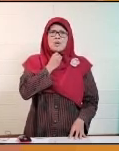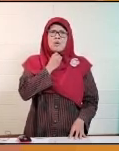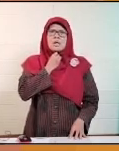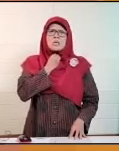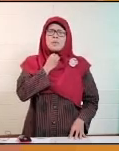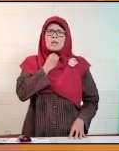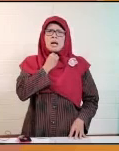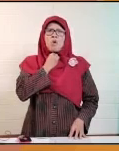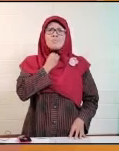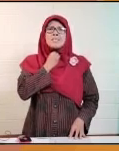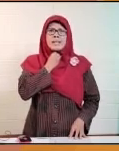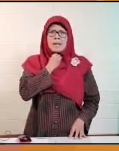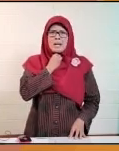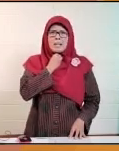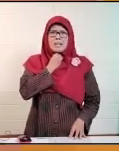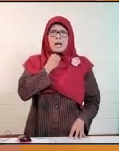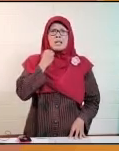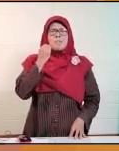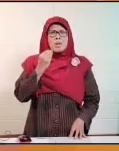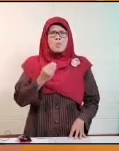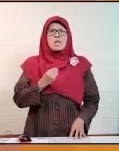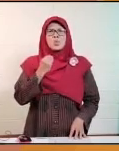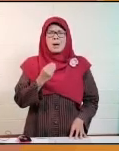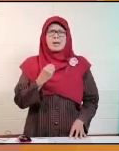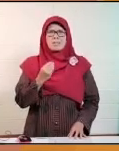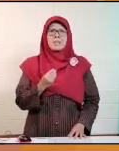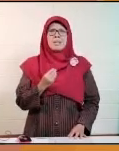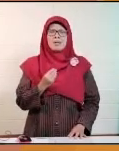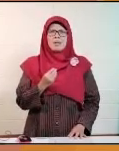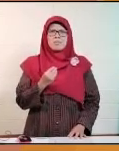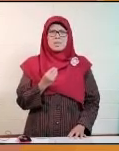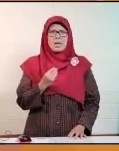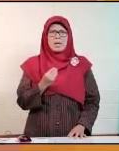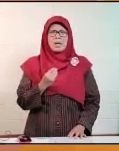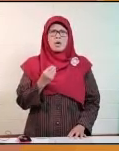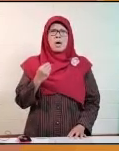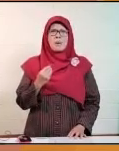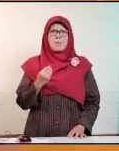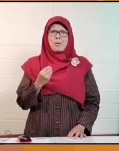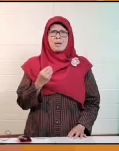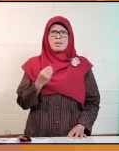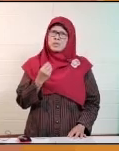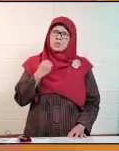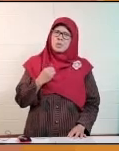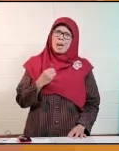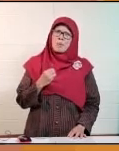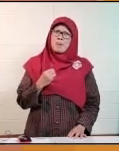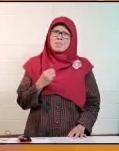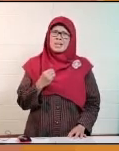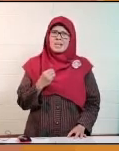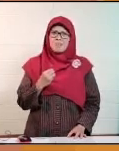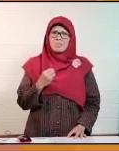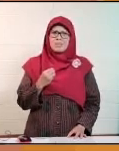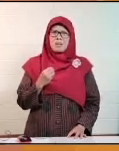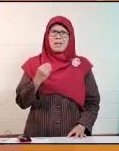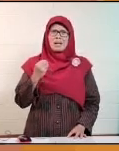atau kalau orang Jawa bilangnya kolomenjing ya Nah ini merubah suara menjadi besar kalau yang perempuan Justru malah